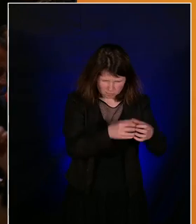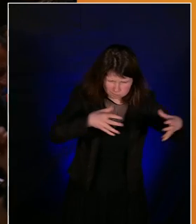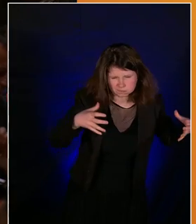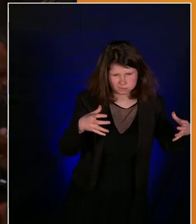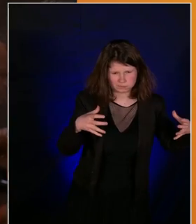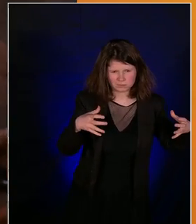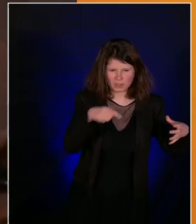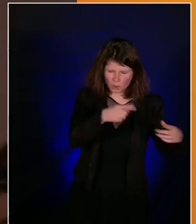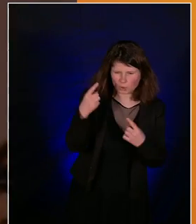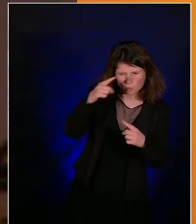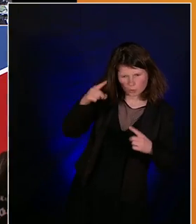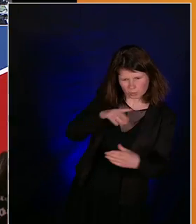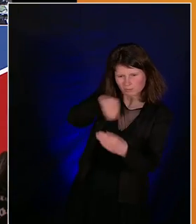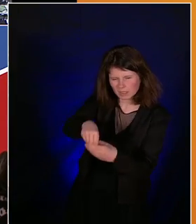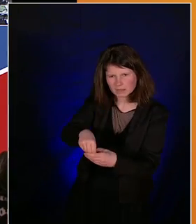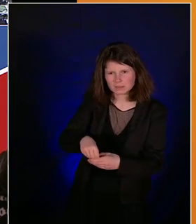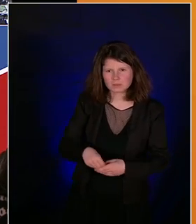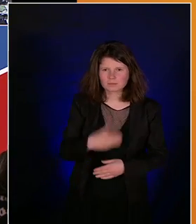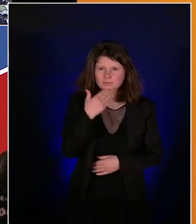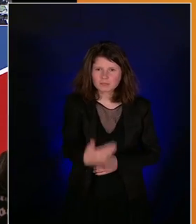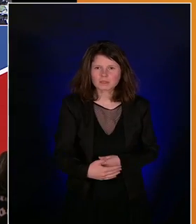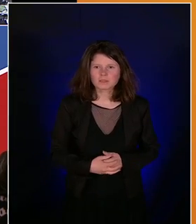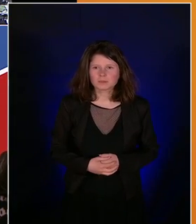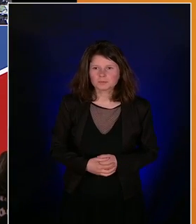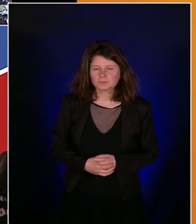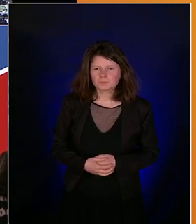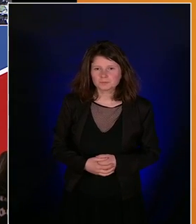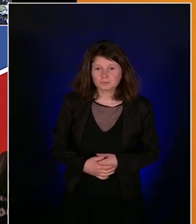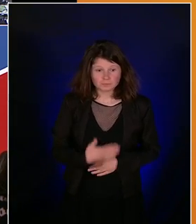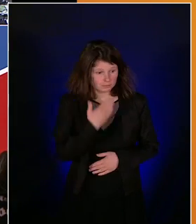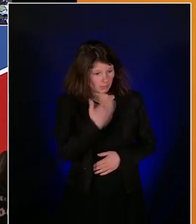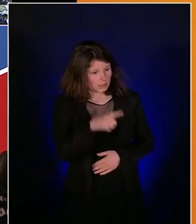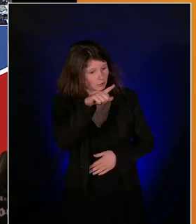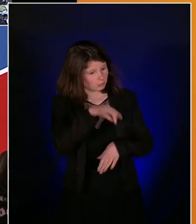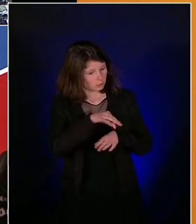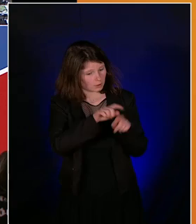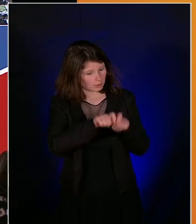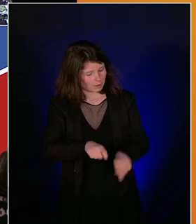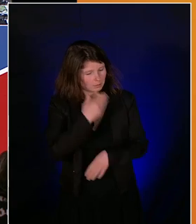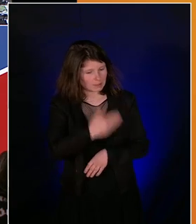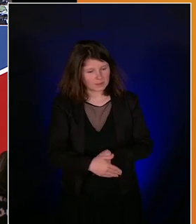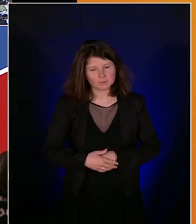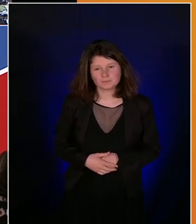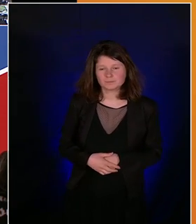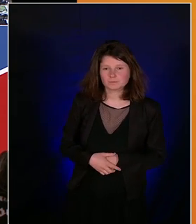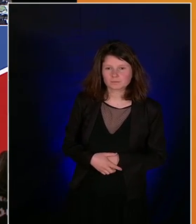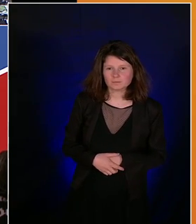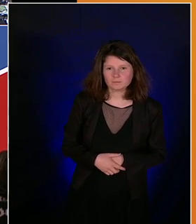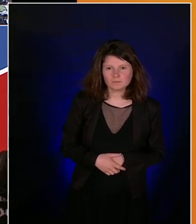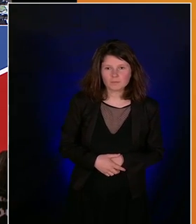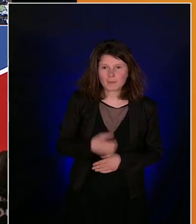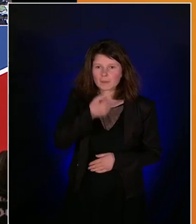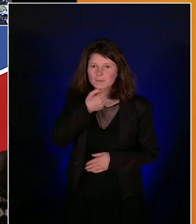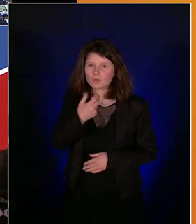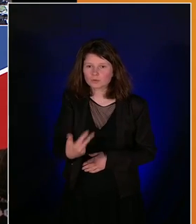lutte merci merci pour avoir tenu le temps aussi très bien merci beaucoup donc micro